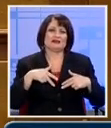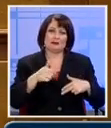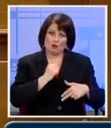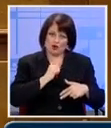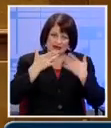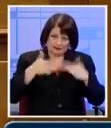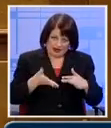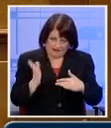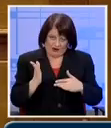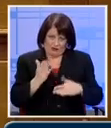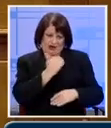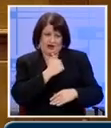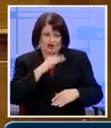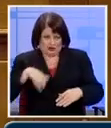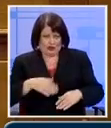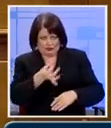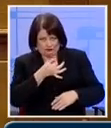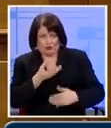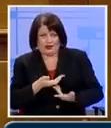μόνοι μας.